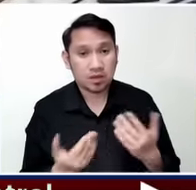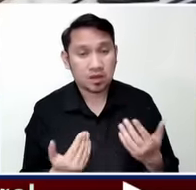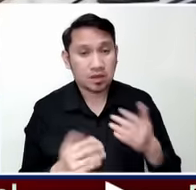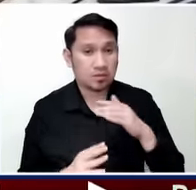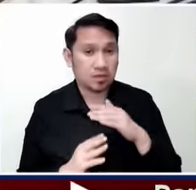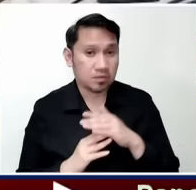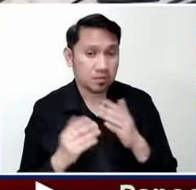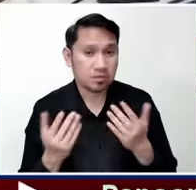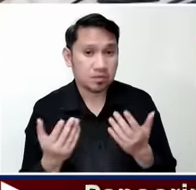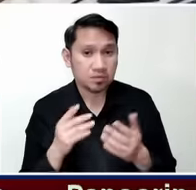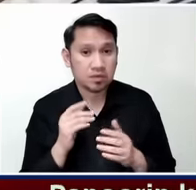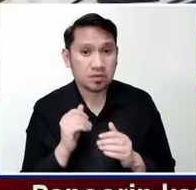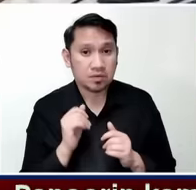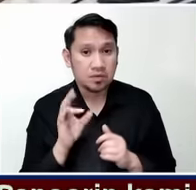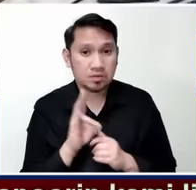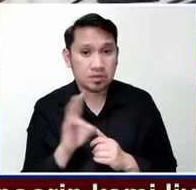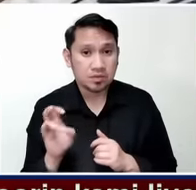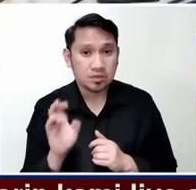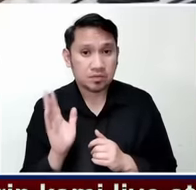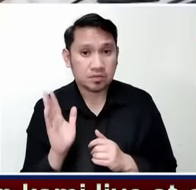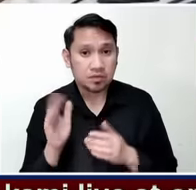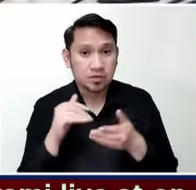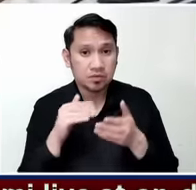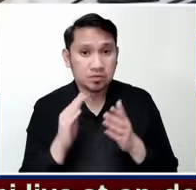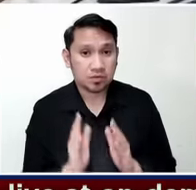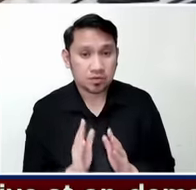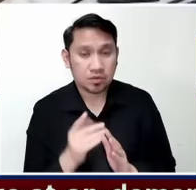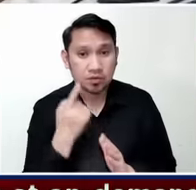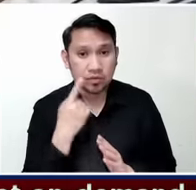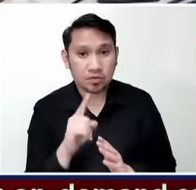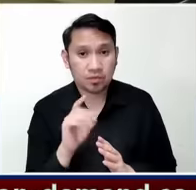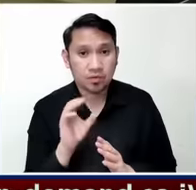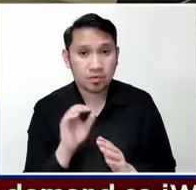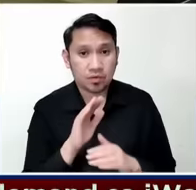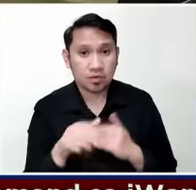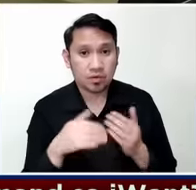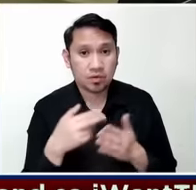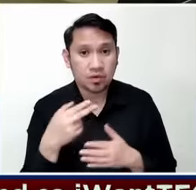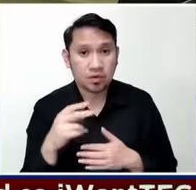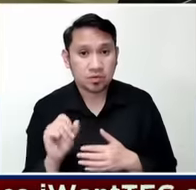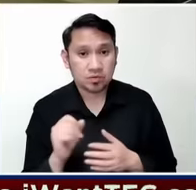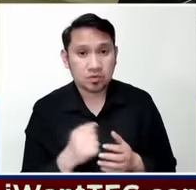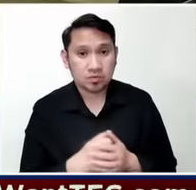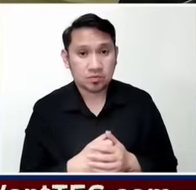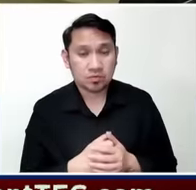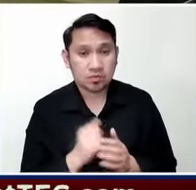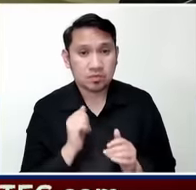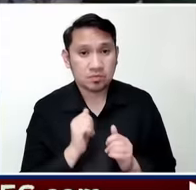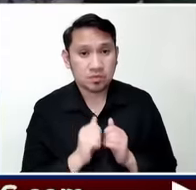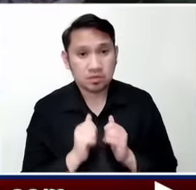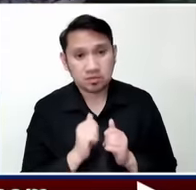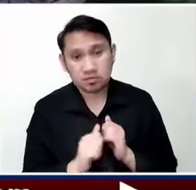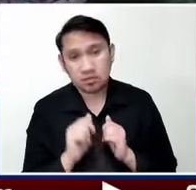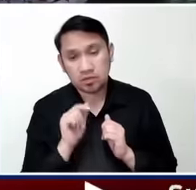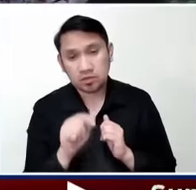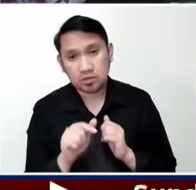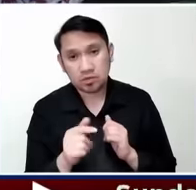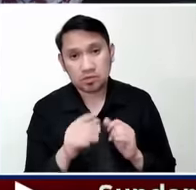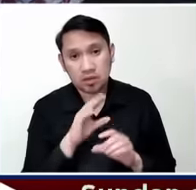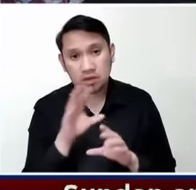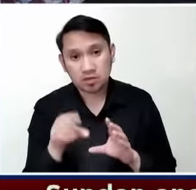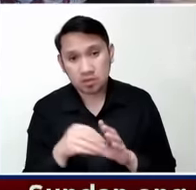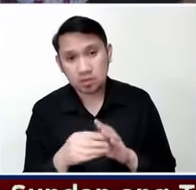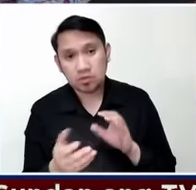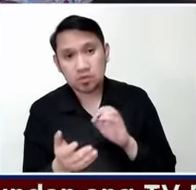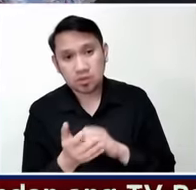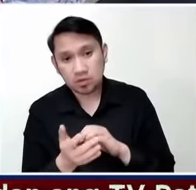no more than 750 students for their whole high school. That should be commensurate to the enrollment that they have.